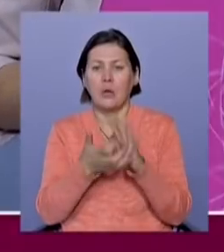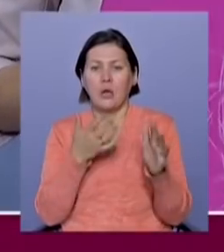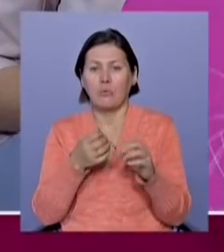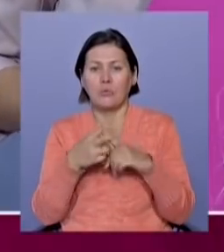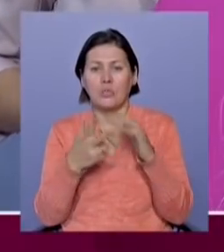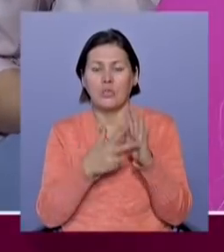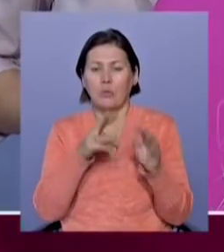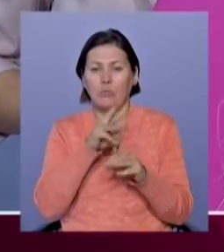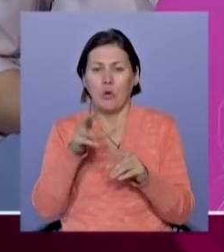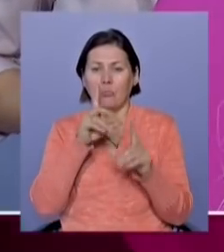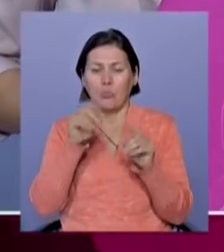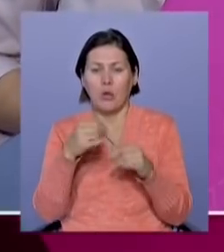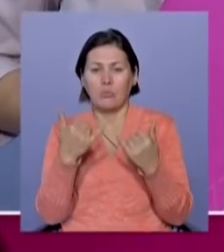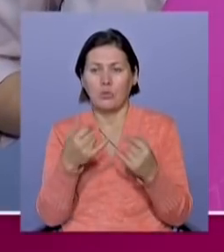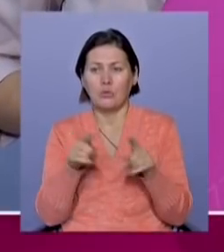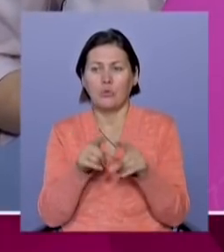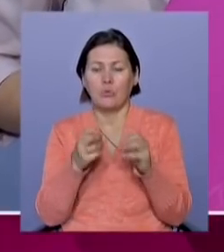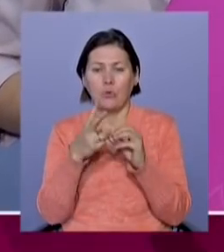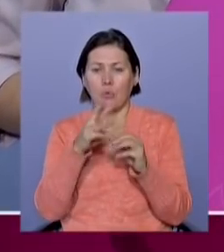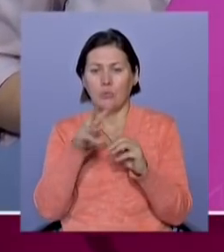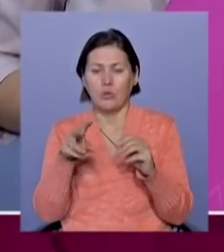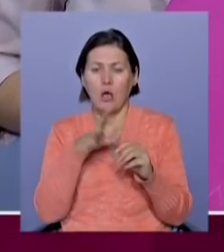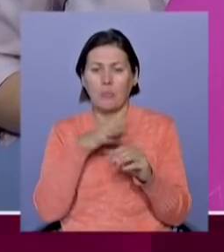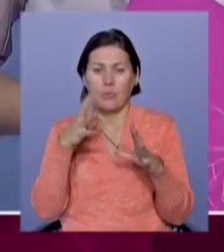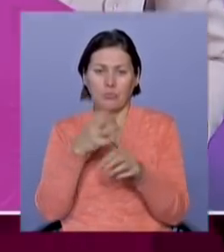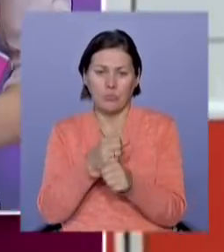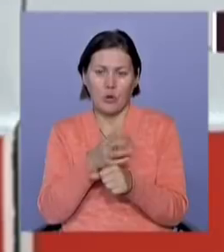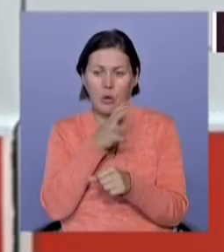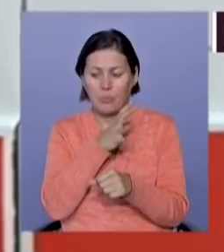18 минутта жететін болса, қазір ол 12 минутқа дейін қысқарған.